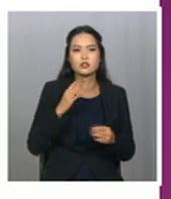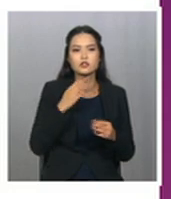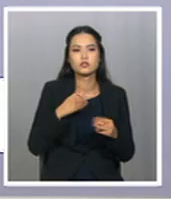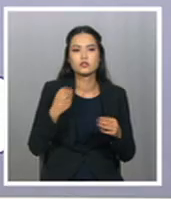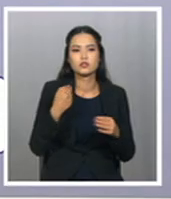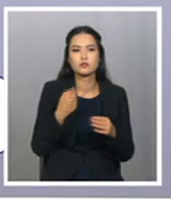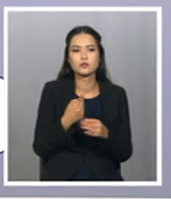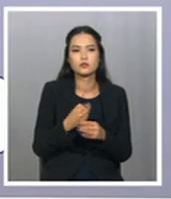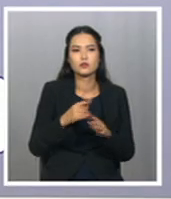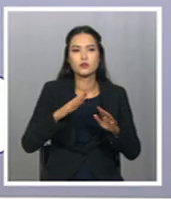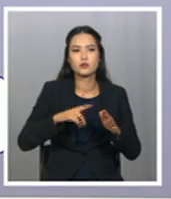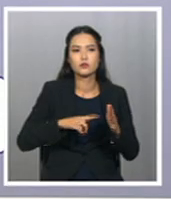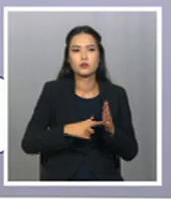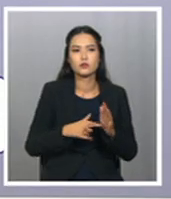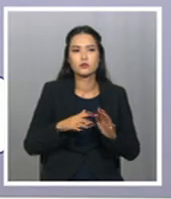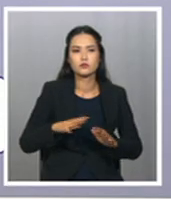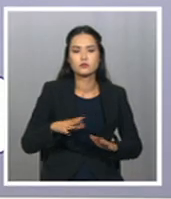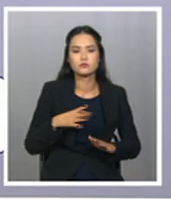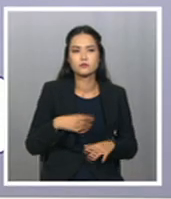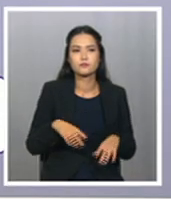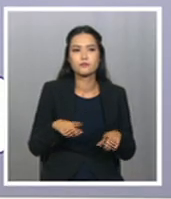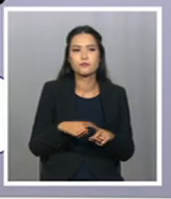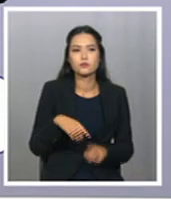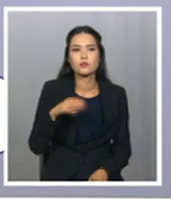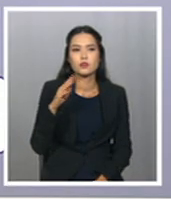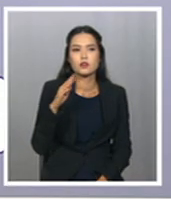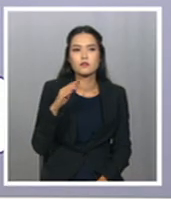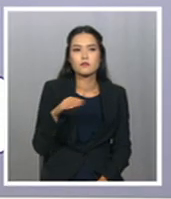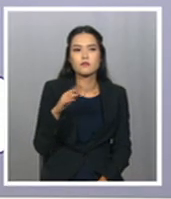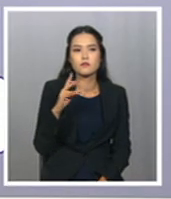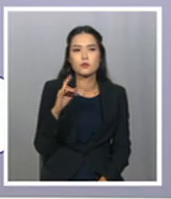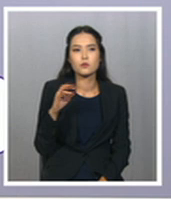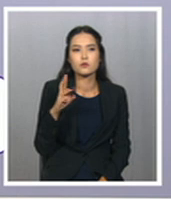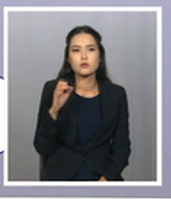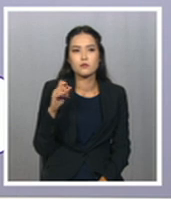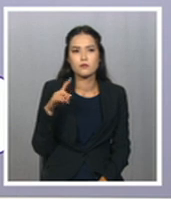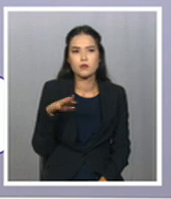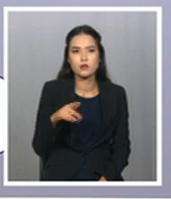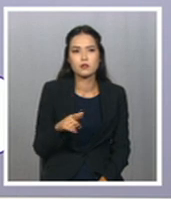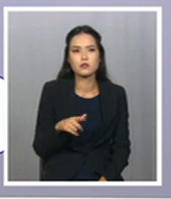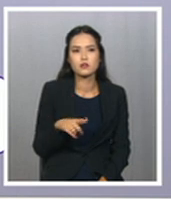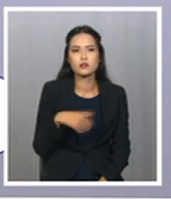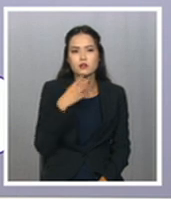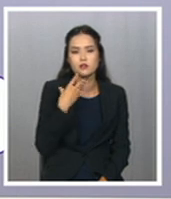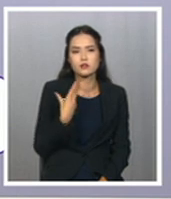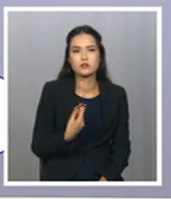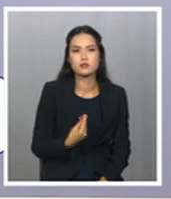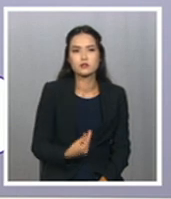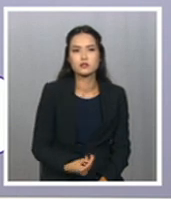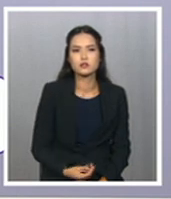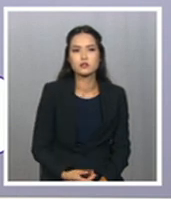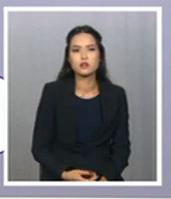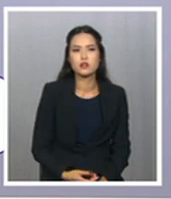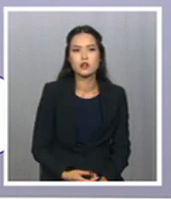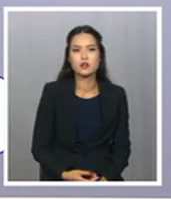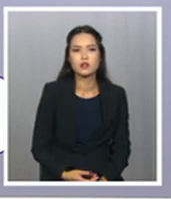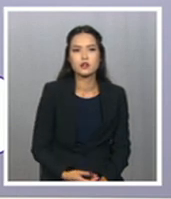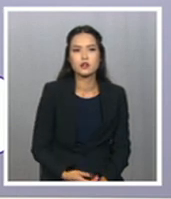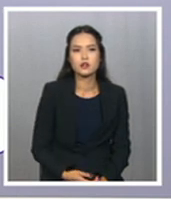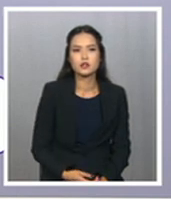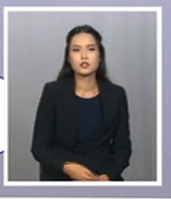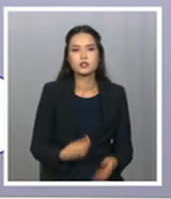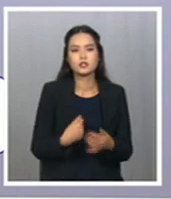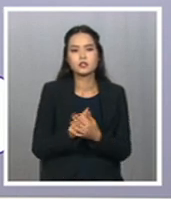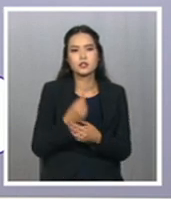қойды. Әрине, Франклин Делано Рузвельт өзінің жағы жары